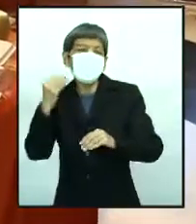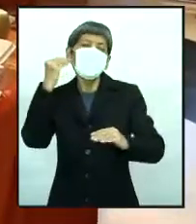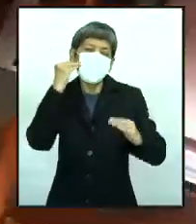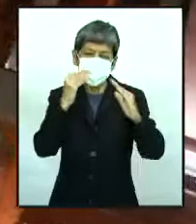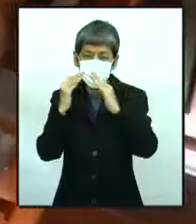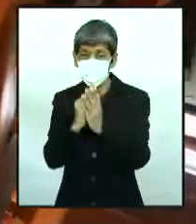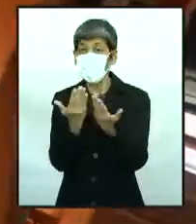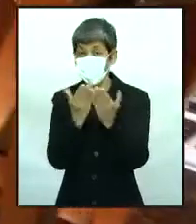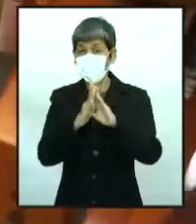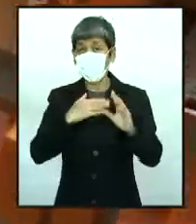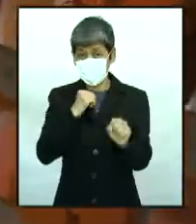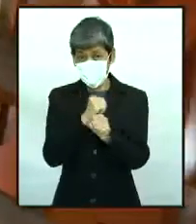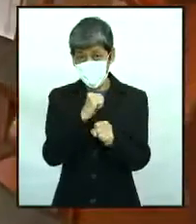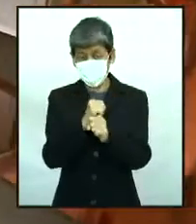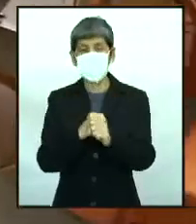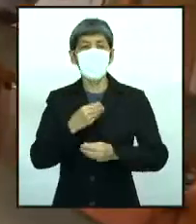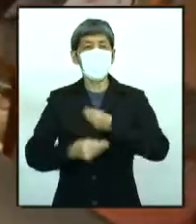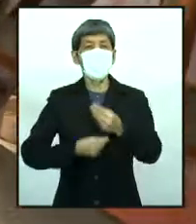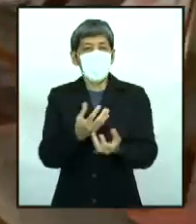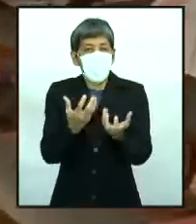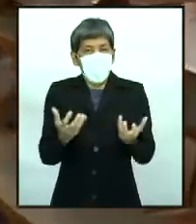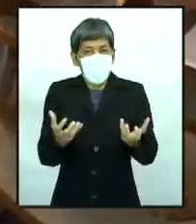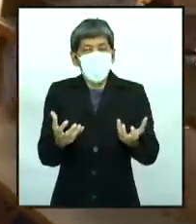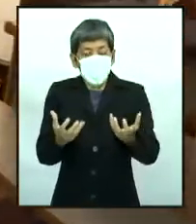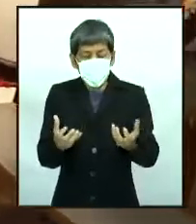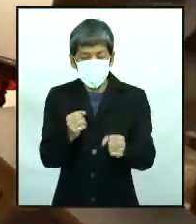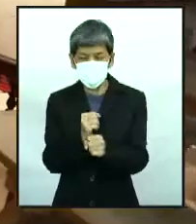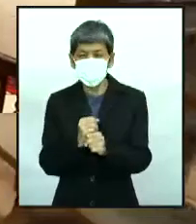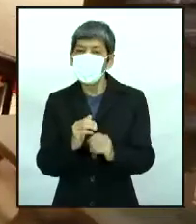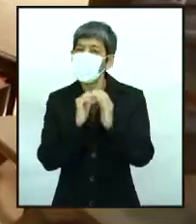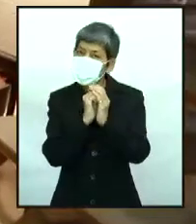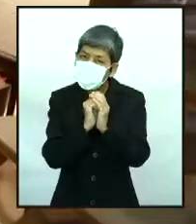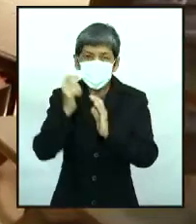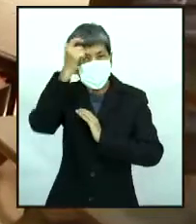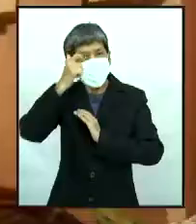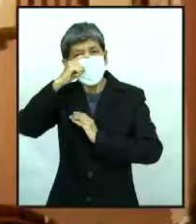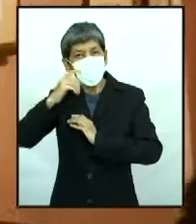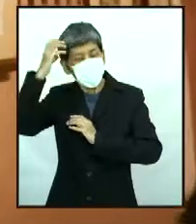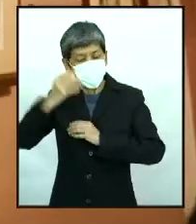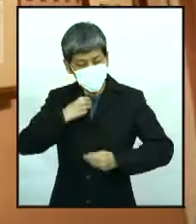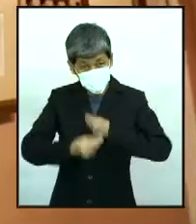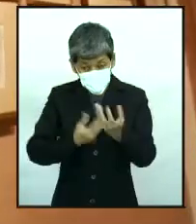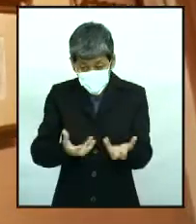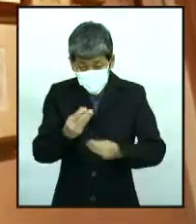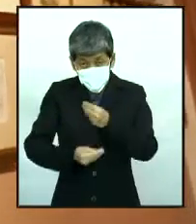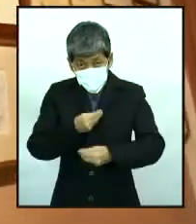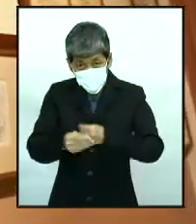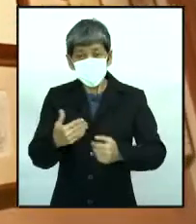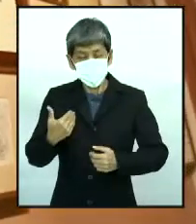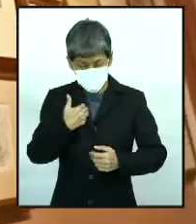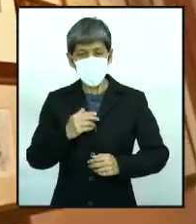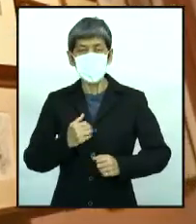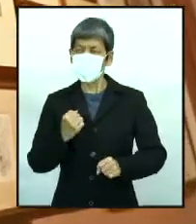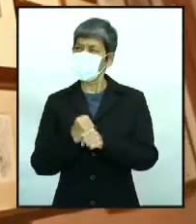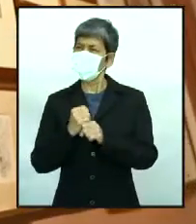จริงๆครอบครัวทำงานเกี่ยวกับขายศิลปะวัตถุมาก่อนนะคะจากเมืองจีนพม่าไทยลาวอะไรเงี้ยแล้วก็มีธุรกิจตัว